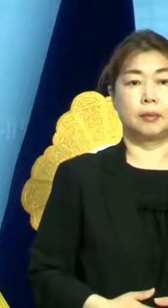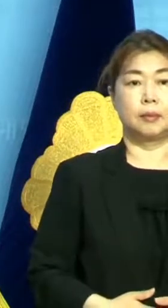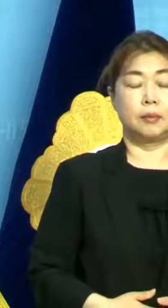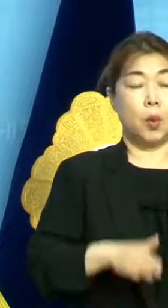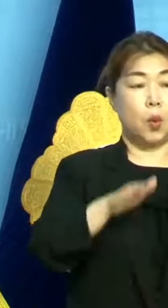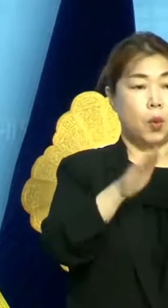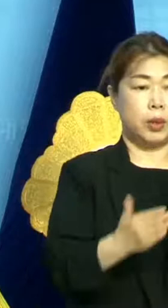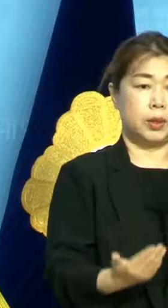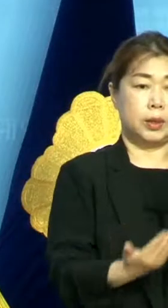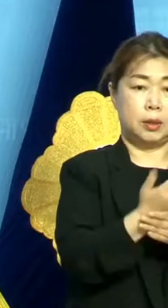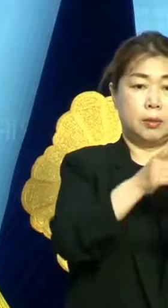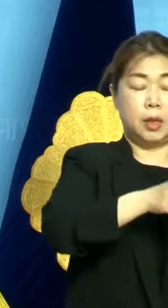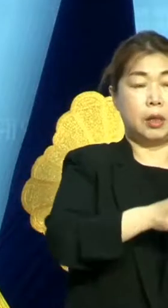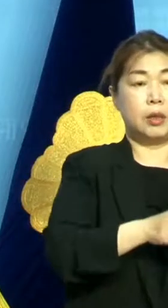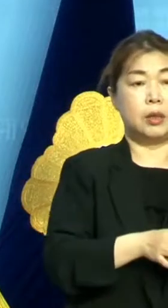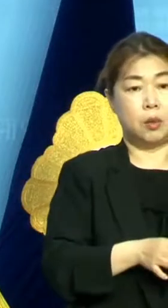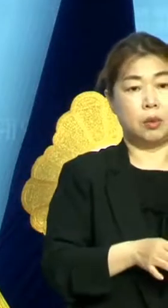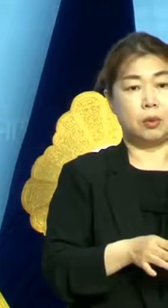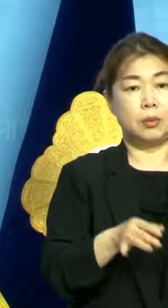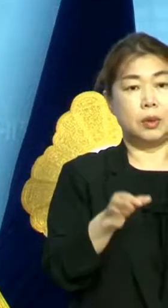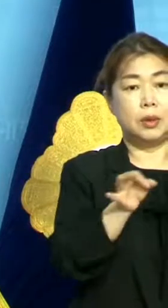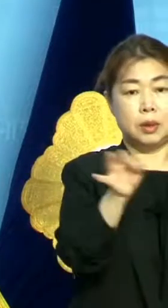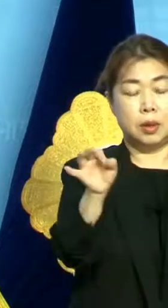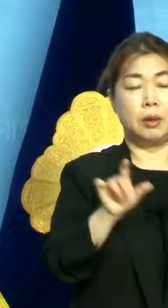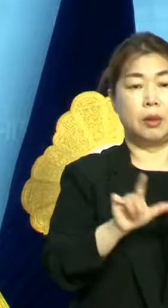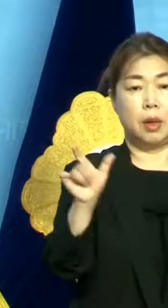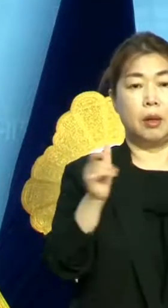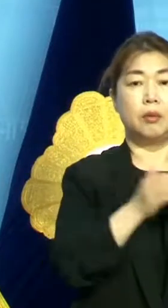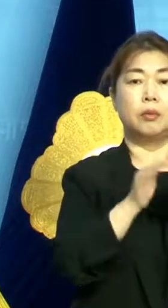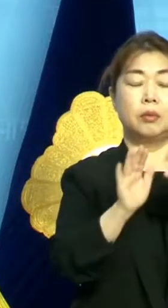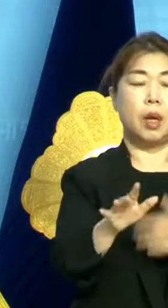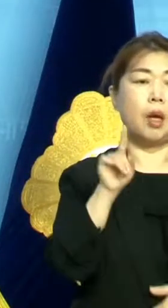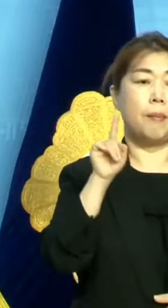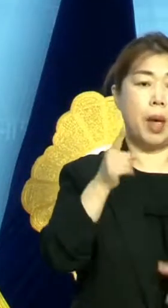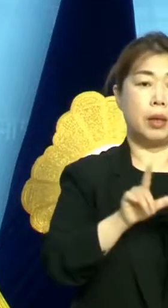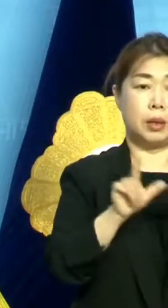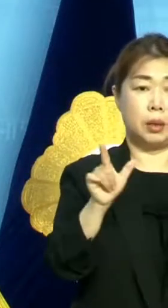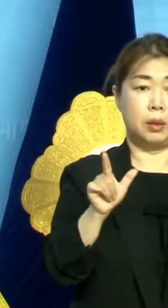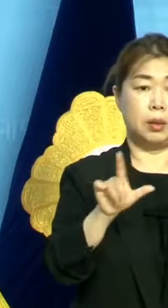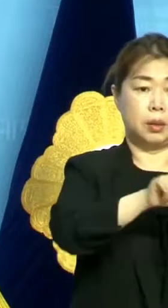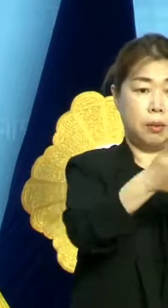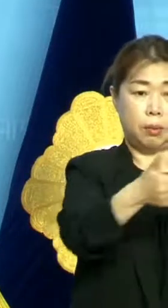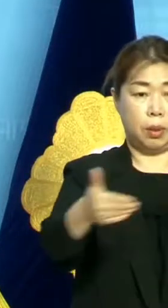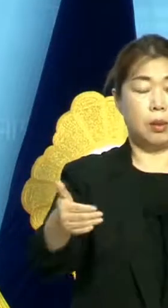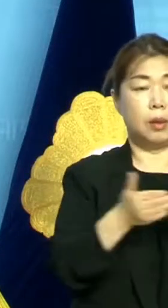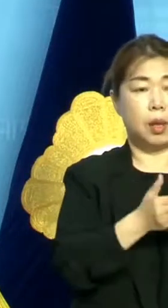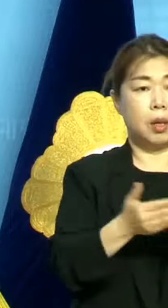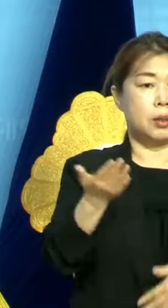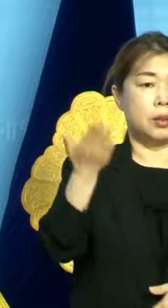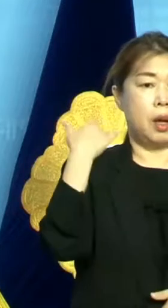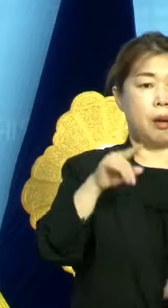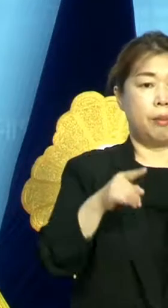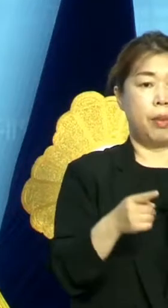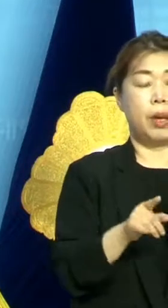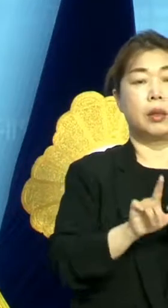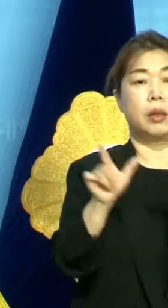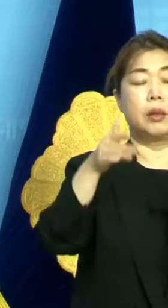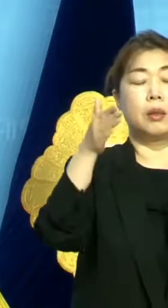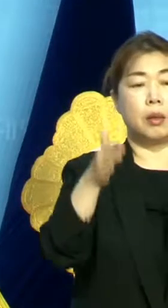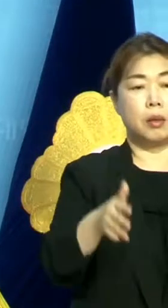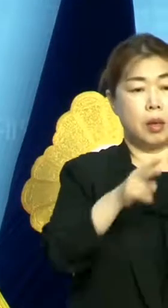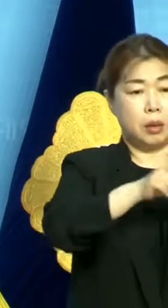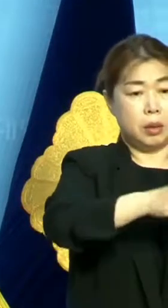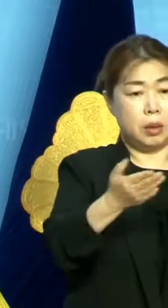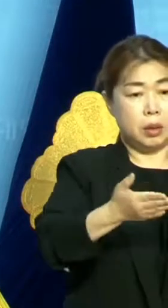오늘 긴급 짠 지원금이 지급된 지 100일이 지났습니다 지난 100일 동안 긴급 짠한 지원금은 1차 일자리를